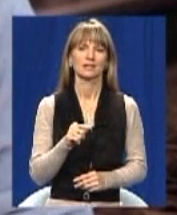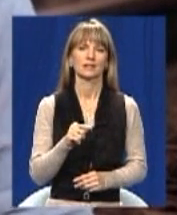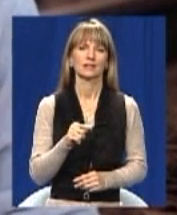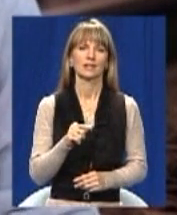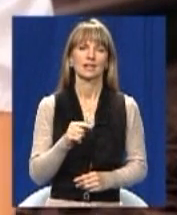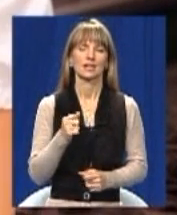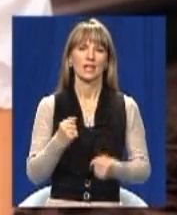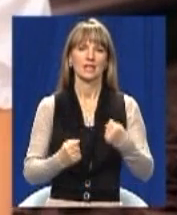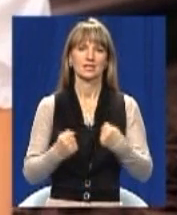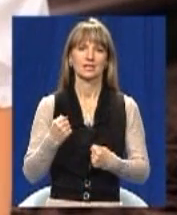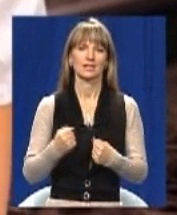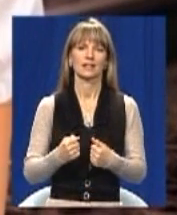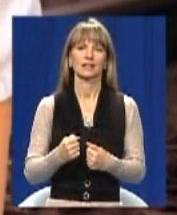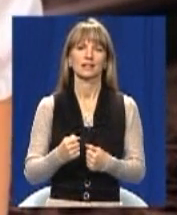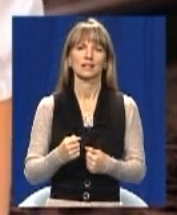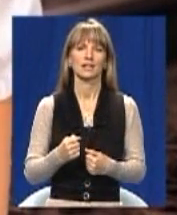Он ездит.